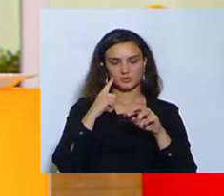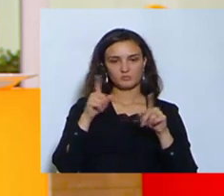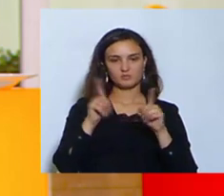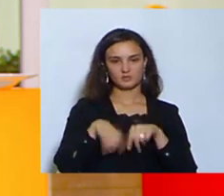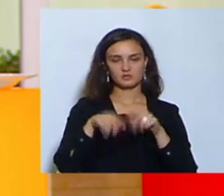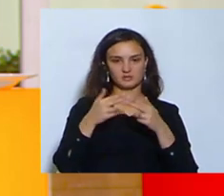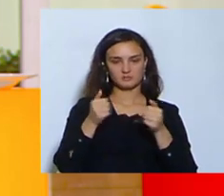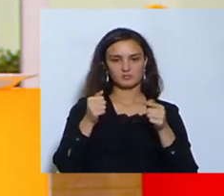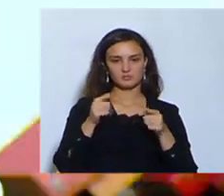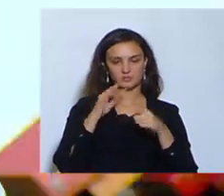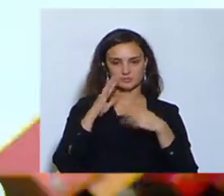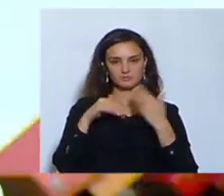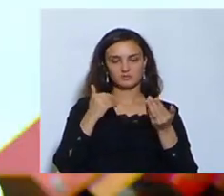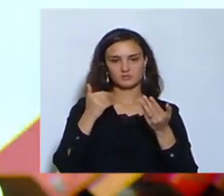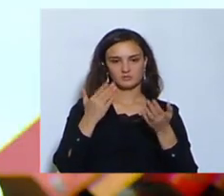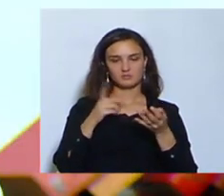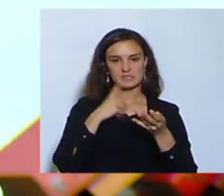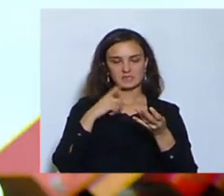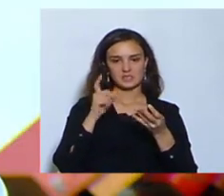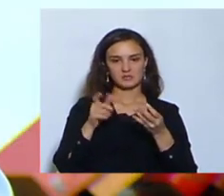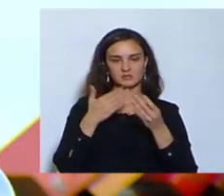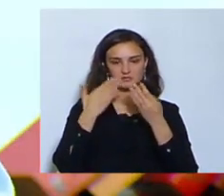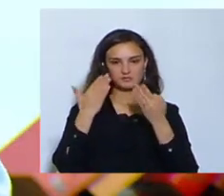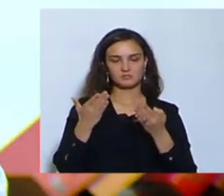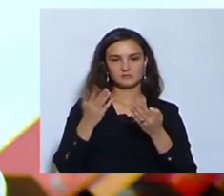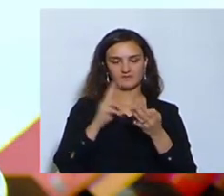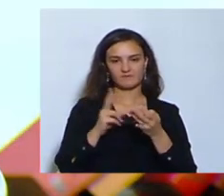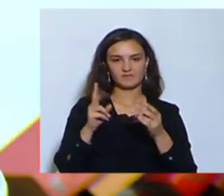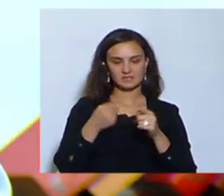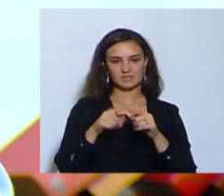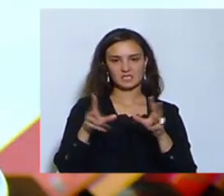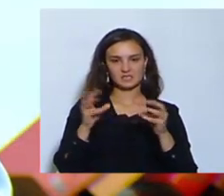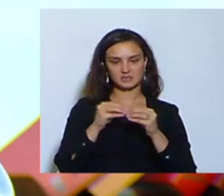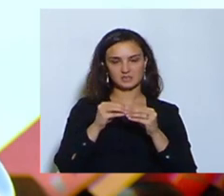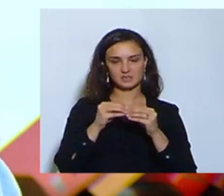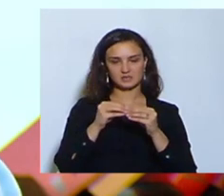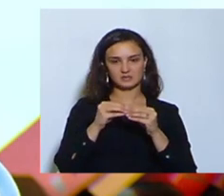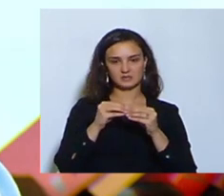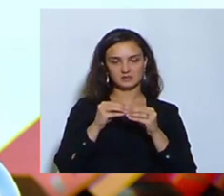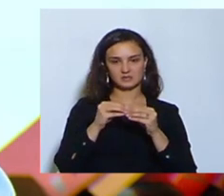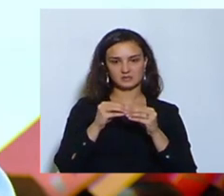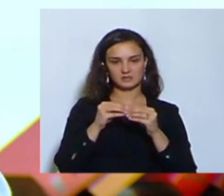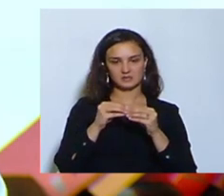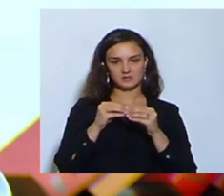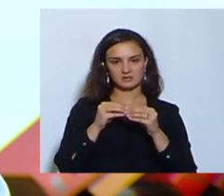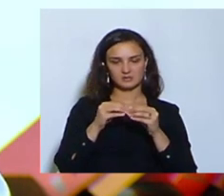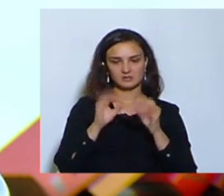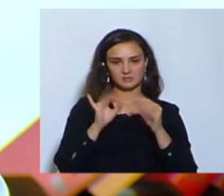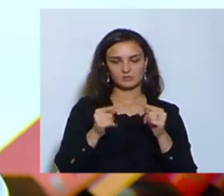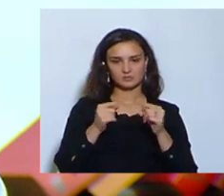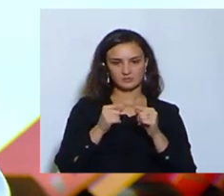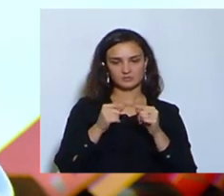ასე? და შემდეგ მიმართოთ სპეციალისტს, ხო, რომელიც ერთად, ვთქვათ, რაპორტის დამყარების შემთხვევაში, ზუსტად